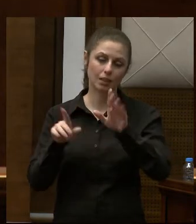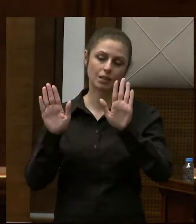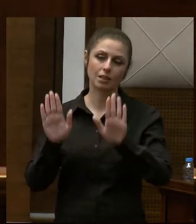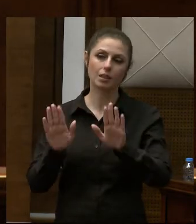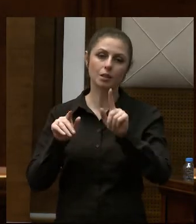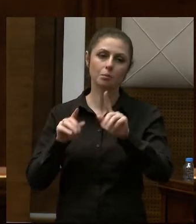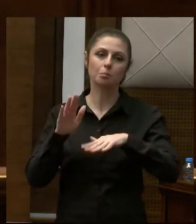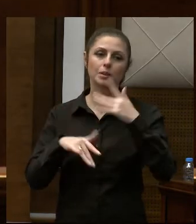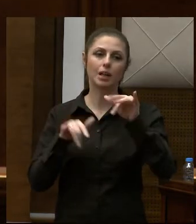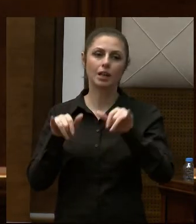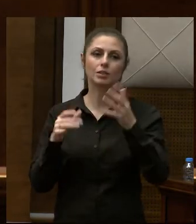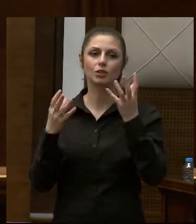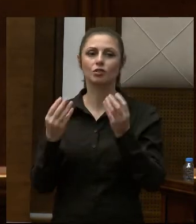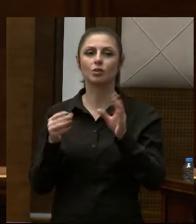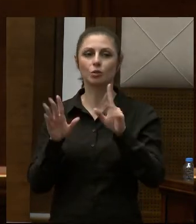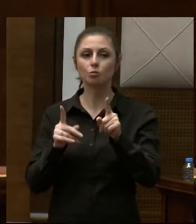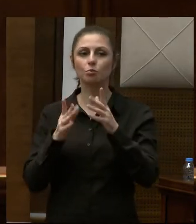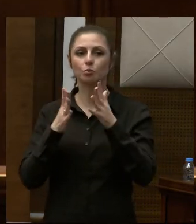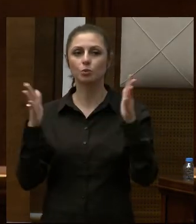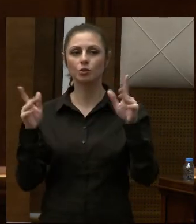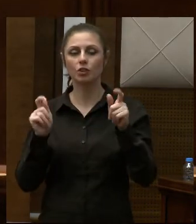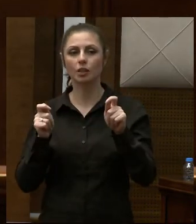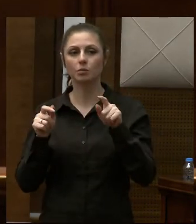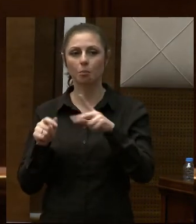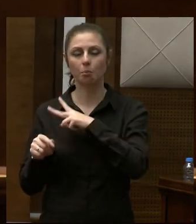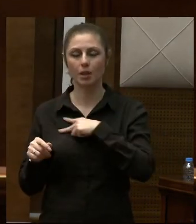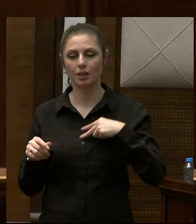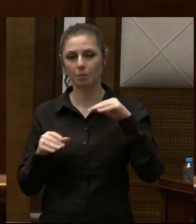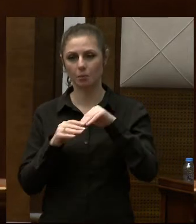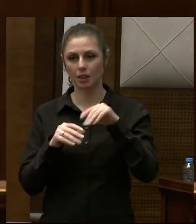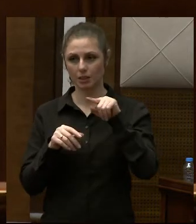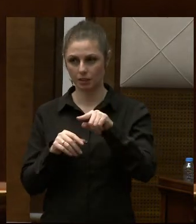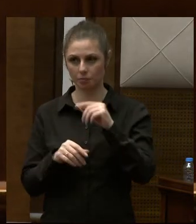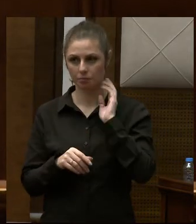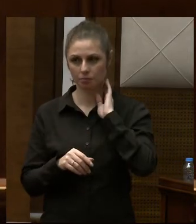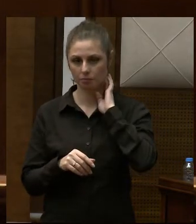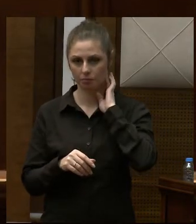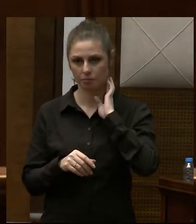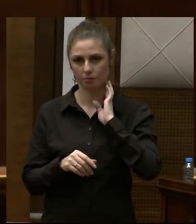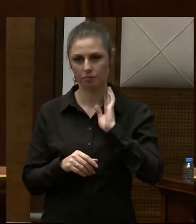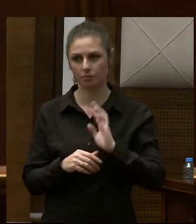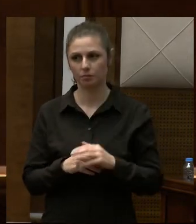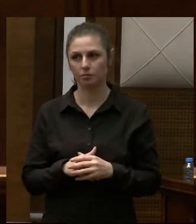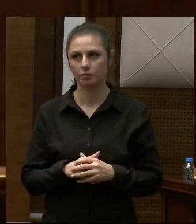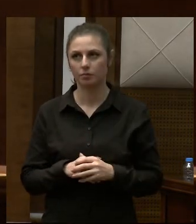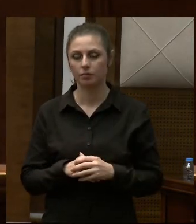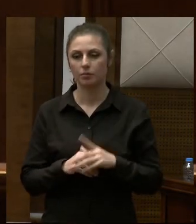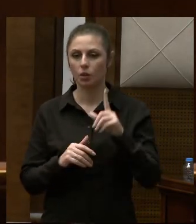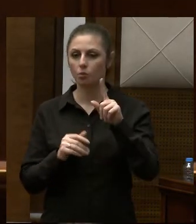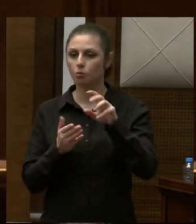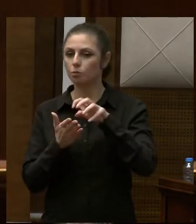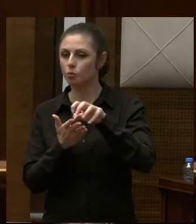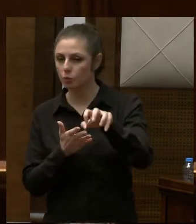kaldı. Büyükçekmece Belediye Meclisi hem bütçede hem imarda,